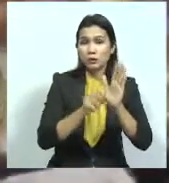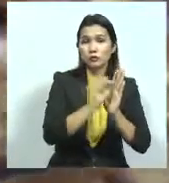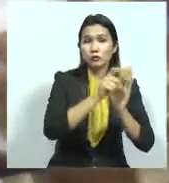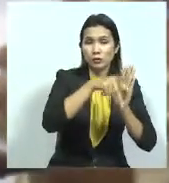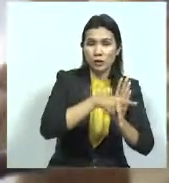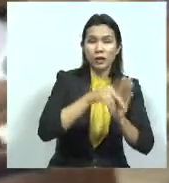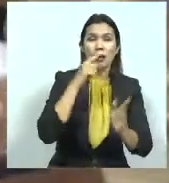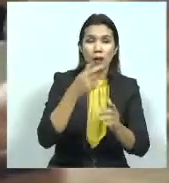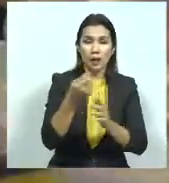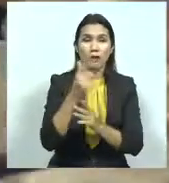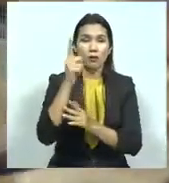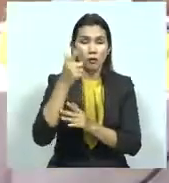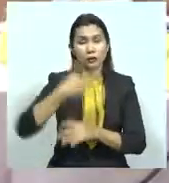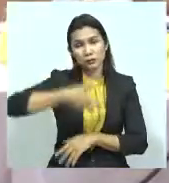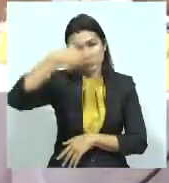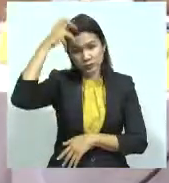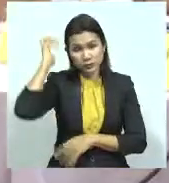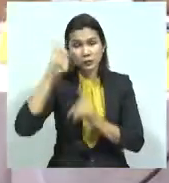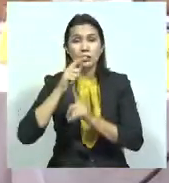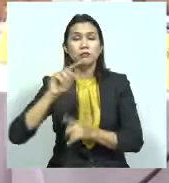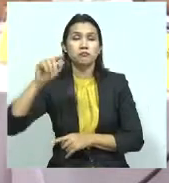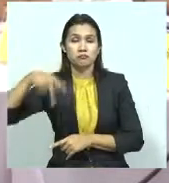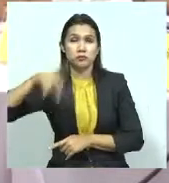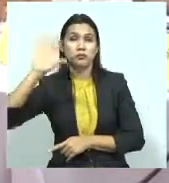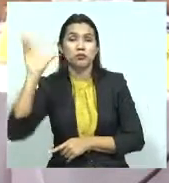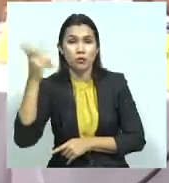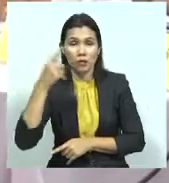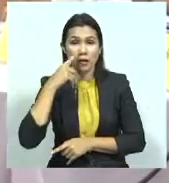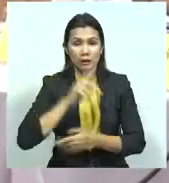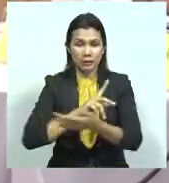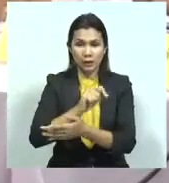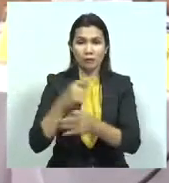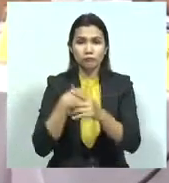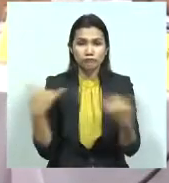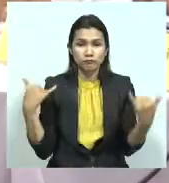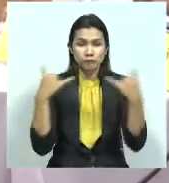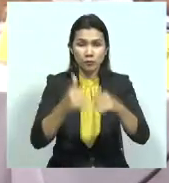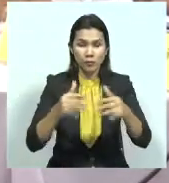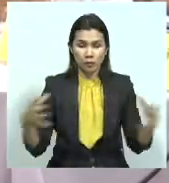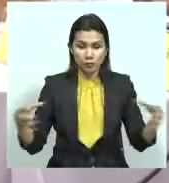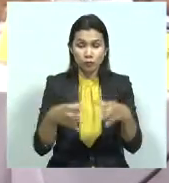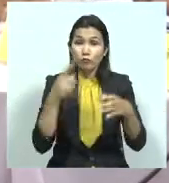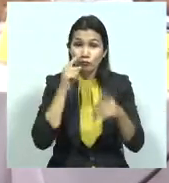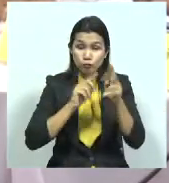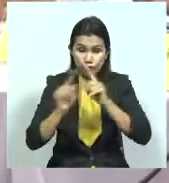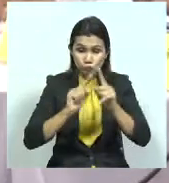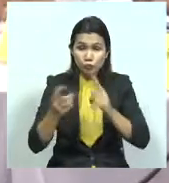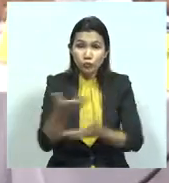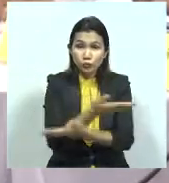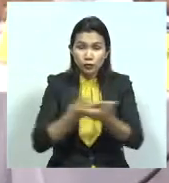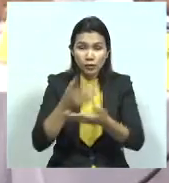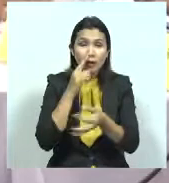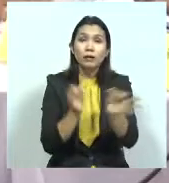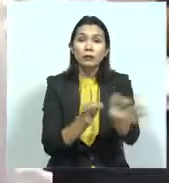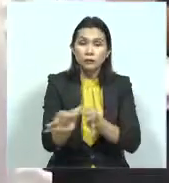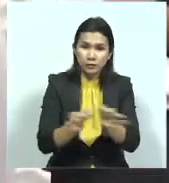สิงห์บุรีพิษณุโลกและตากลงพื้นที่ร่วมติดตามสถานการณ์น้ำในเขื่อนภูมิพลเพื่อชี้แจงทำความเข้า